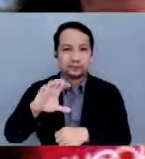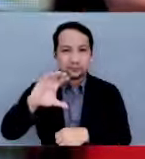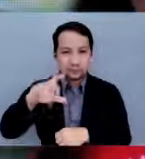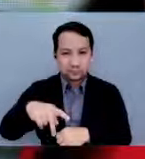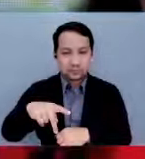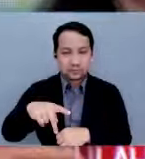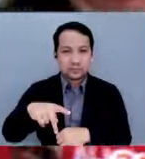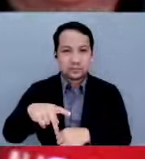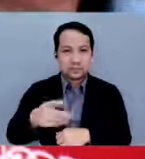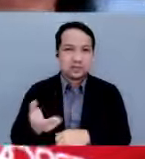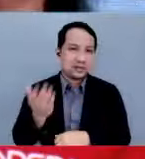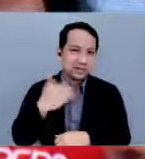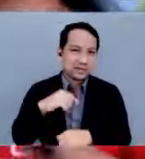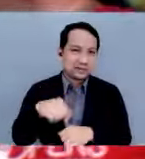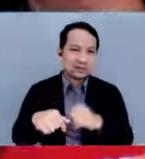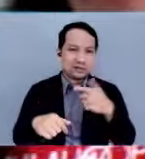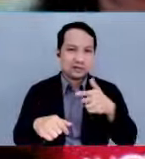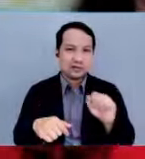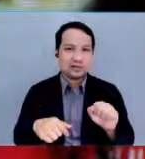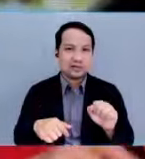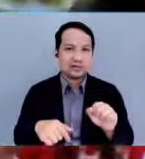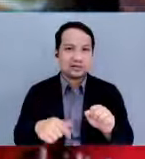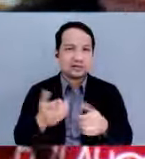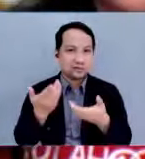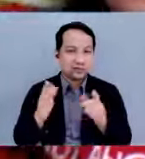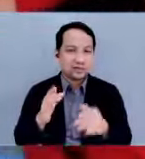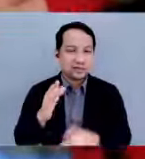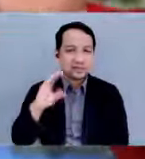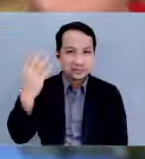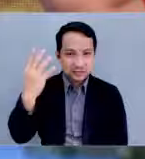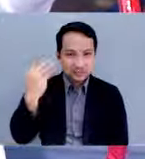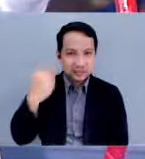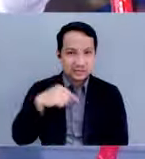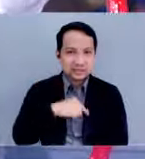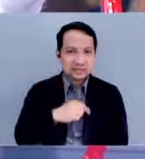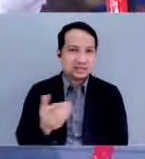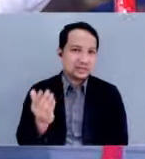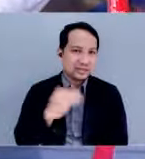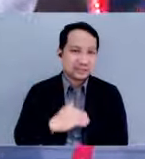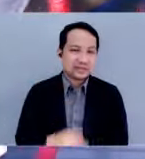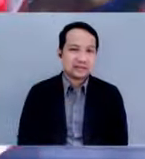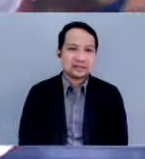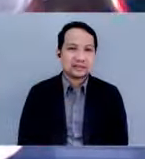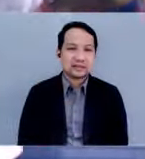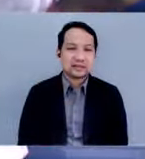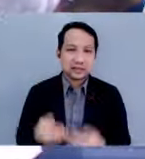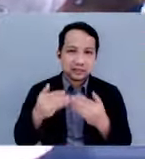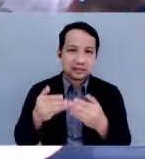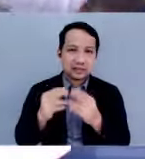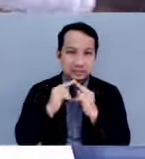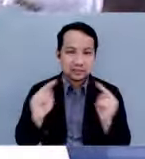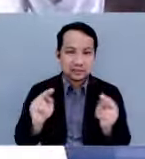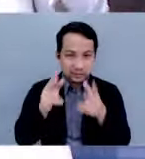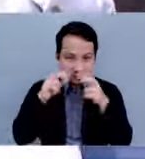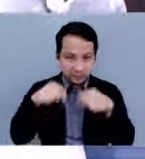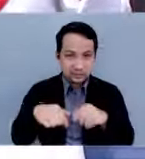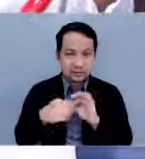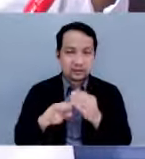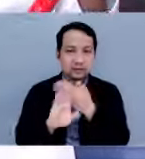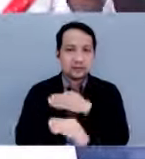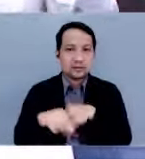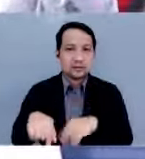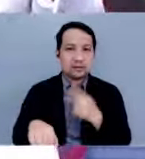Kaya naman sa Gumoka, go and selfie! Ayan, tuloy-tuloy lang ang pagtutok mga kapatid. Magbabalik ang